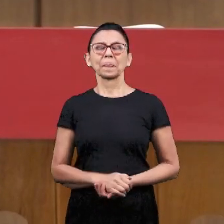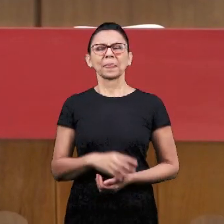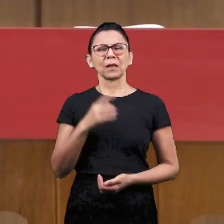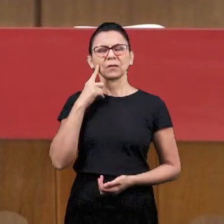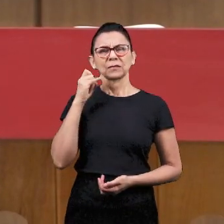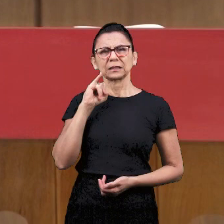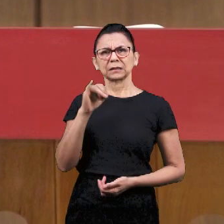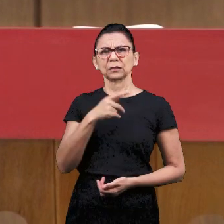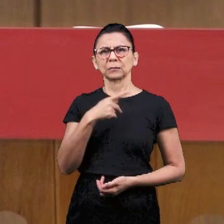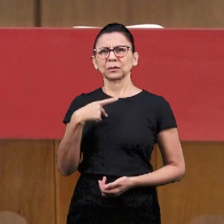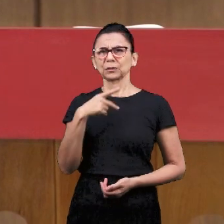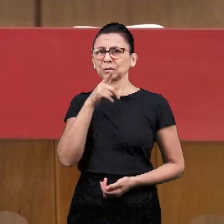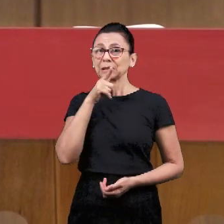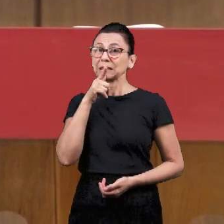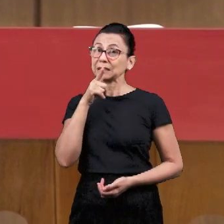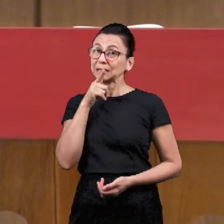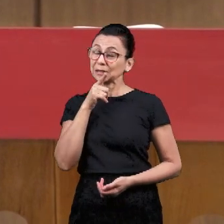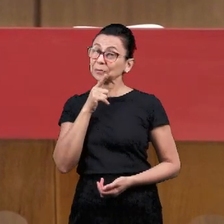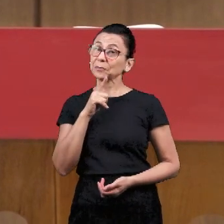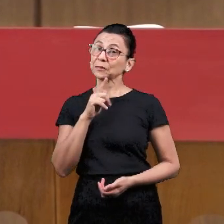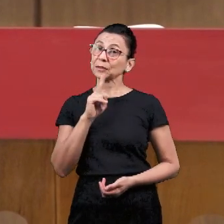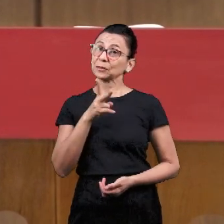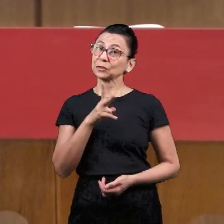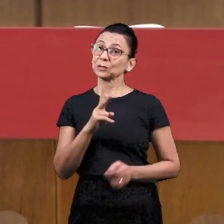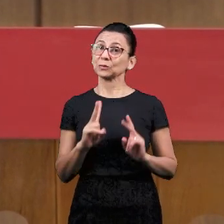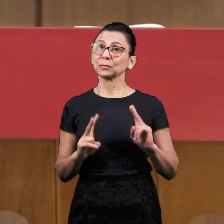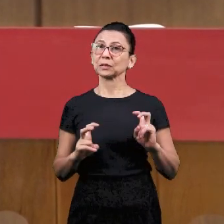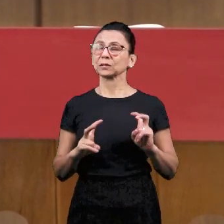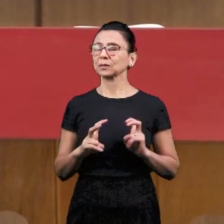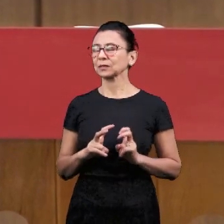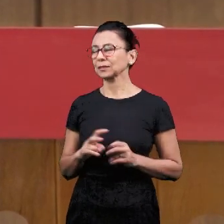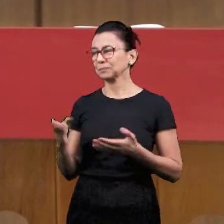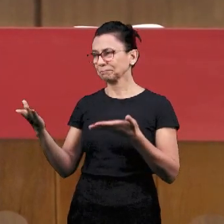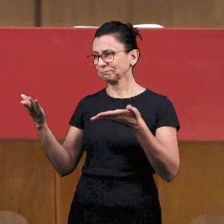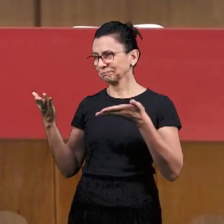quelque chose sur le sujet. Gilson, la parole est avec toi.